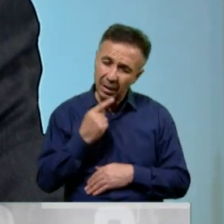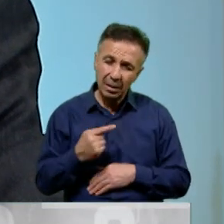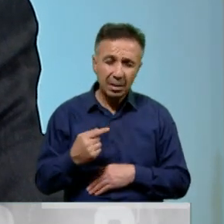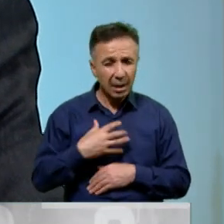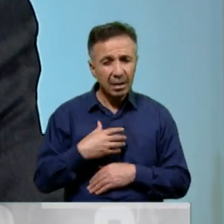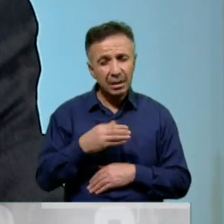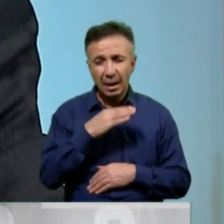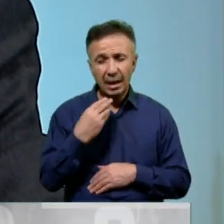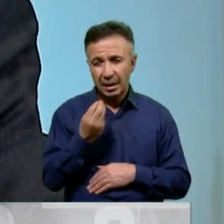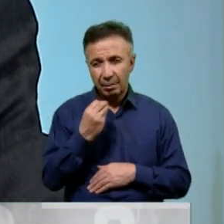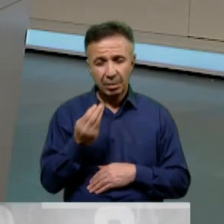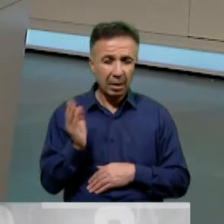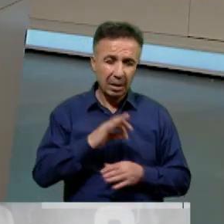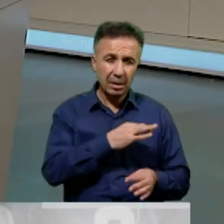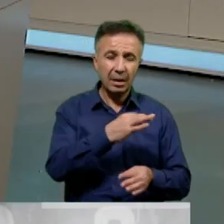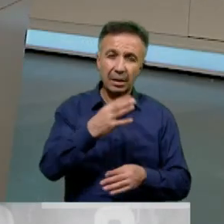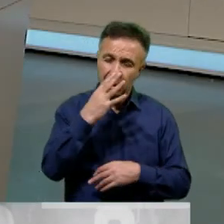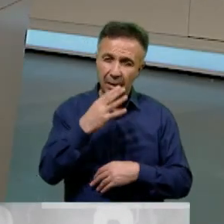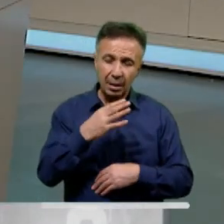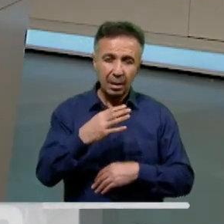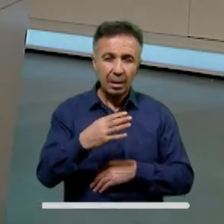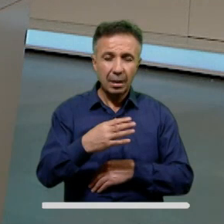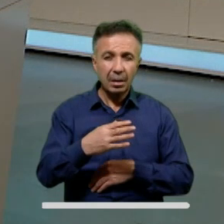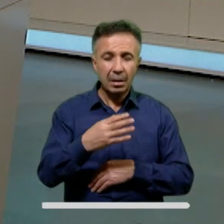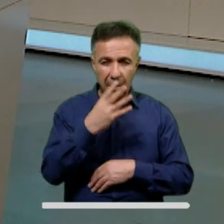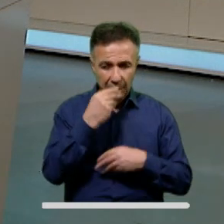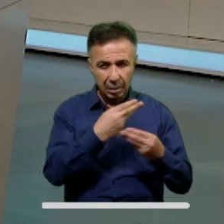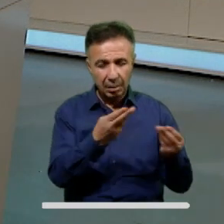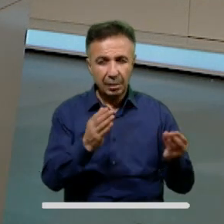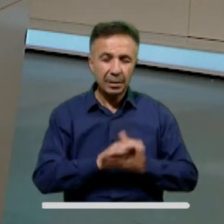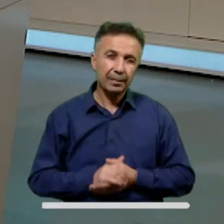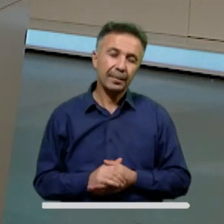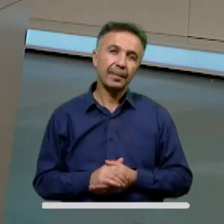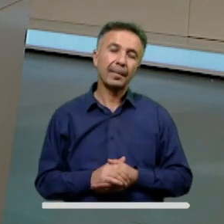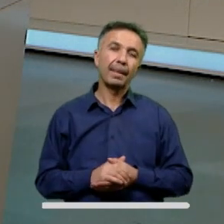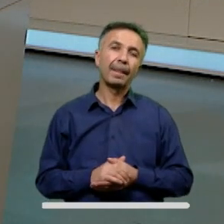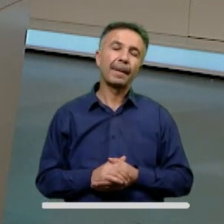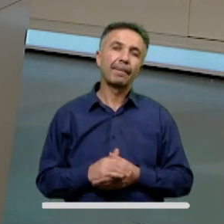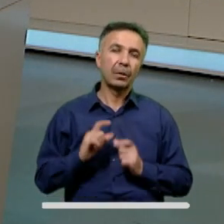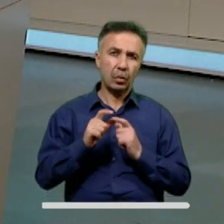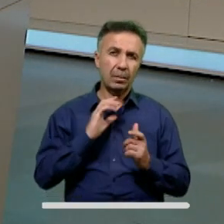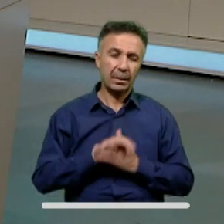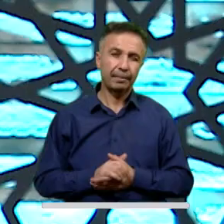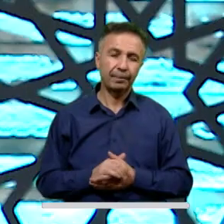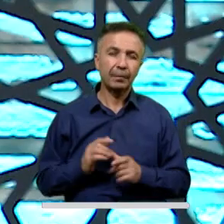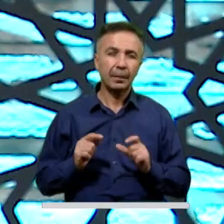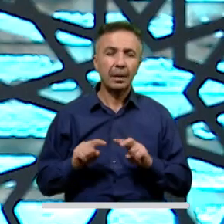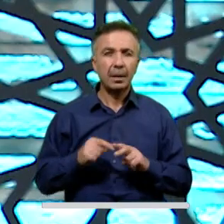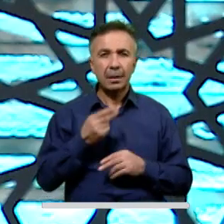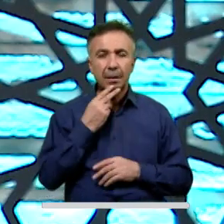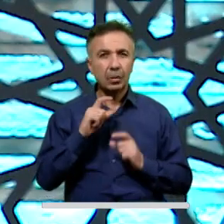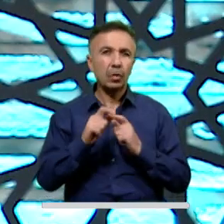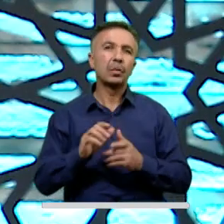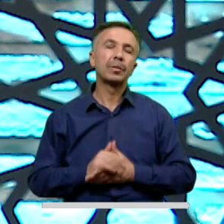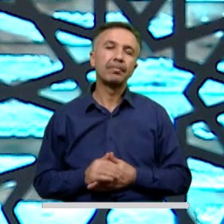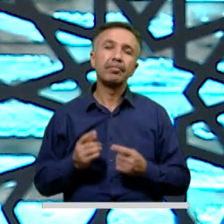dağıtabilirsiniz. Eyvallah hocam, teşekkür ederiz. Allah razı olsun. Bir soru daha soracağım. Soru Neşe Hanım tarafından sorulmuş.